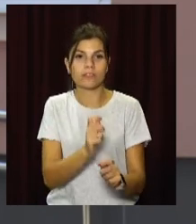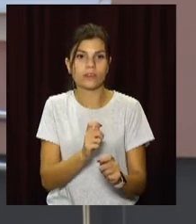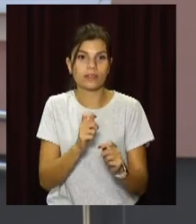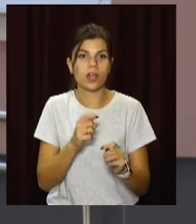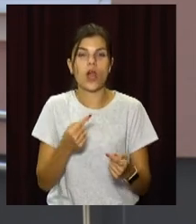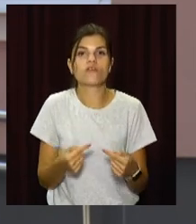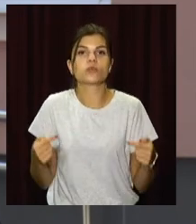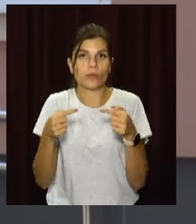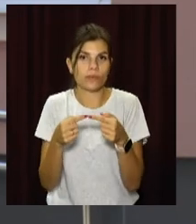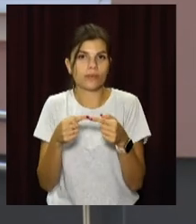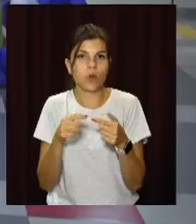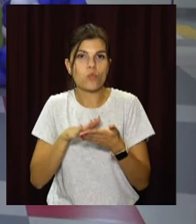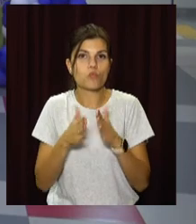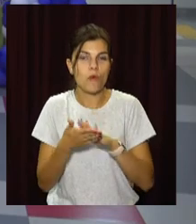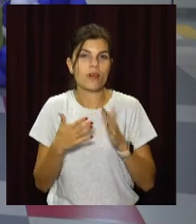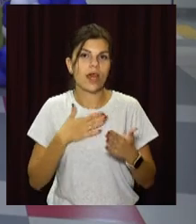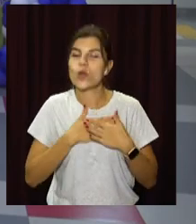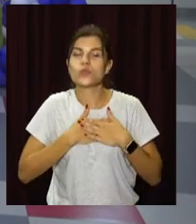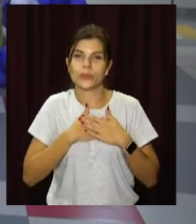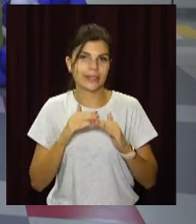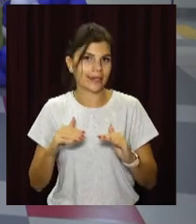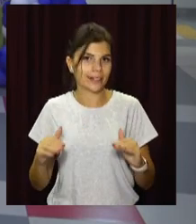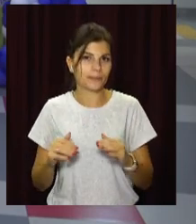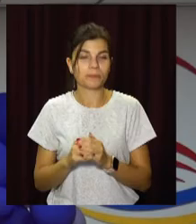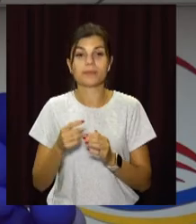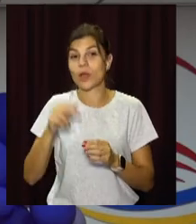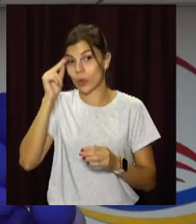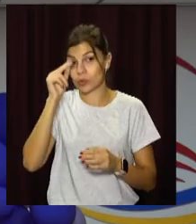відповідні умови нашим улюбленим дітям. В оновленій гімназії